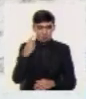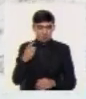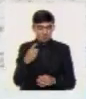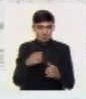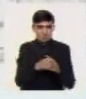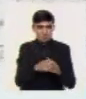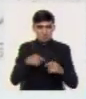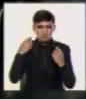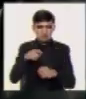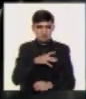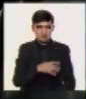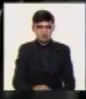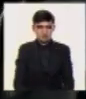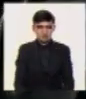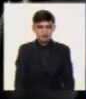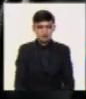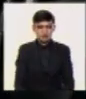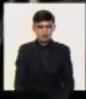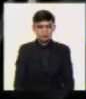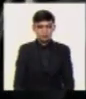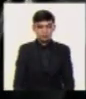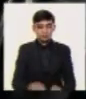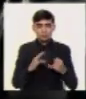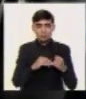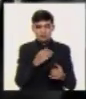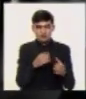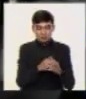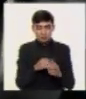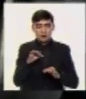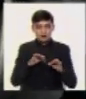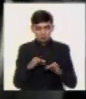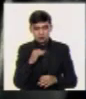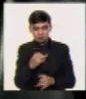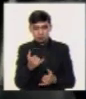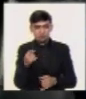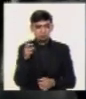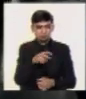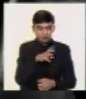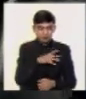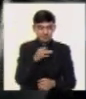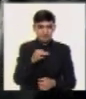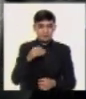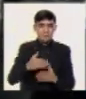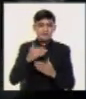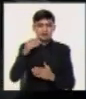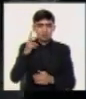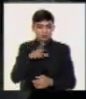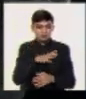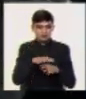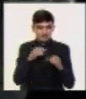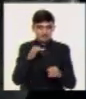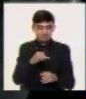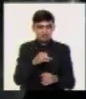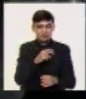компанияларға сатылып кеткен. Жер қатынастар бөлімі, архитектура бүгін келді. Солармен жоғары жақтағы жаңа айтылған карьердің